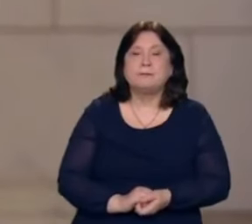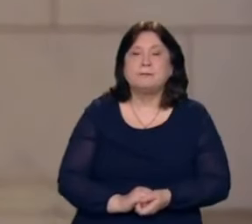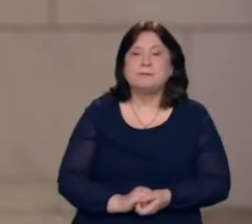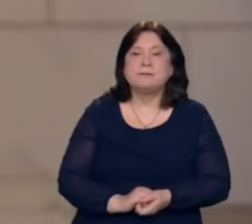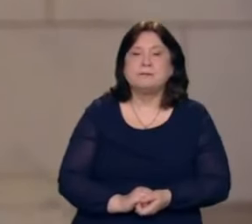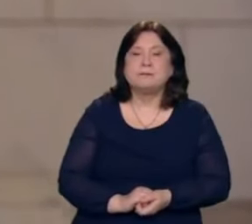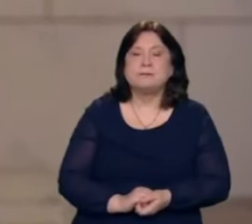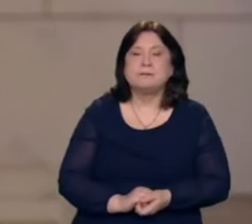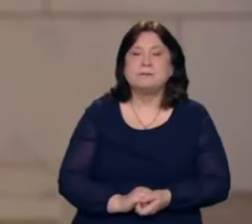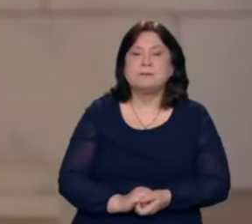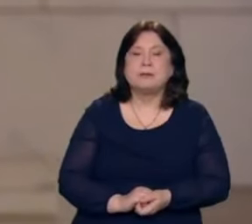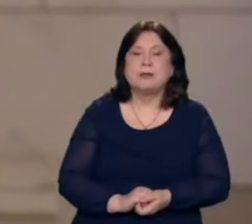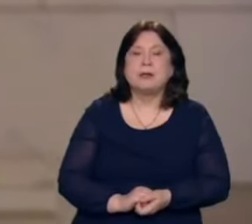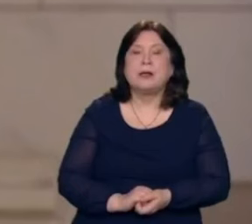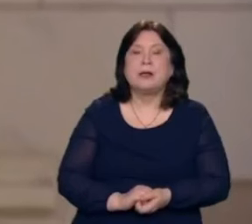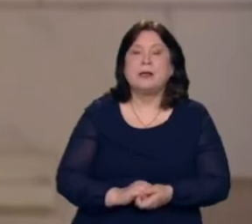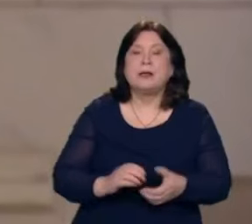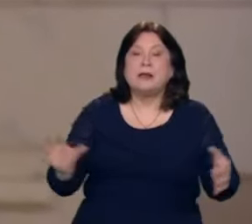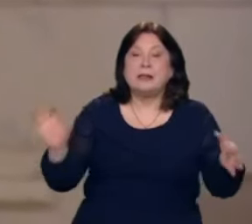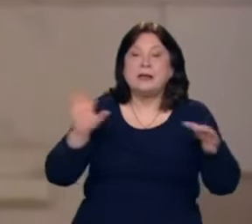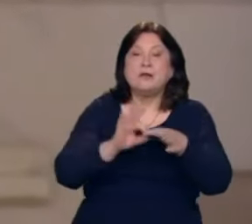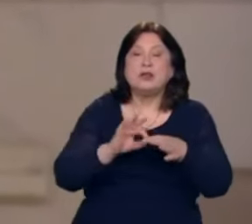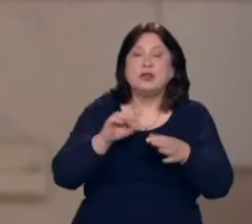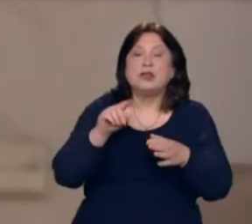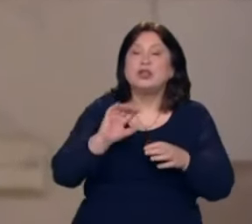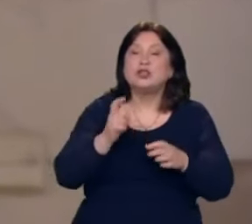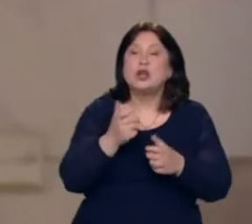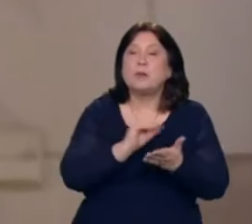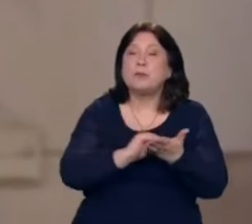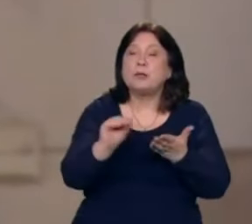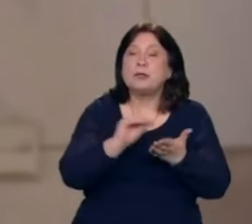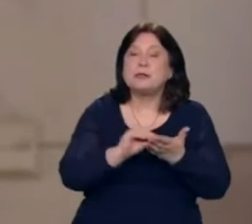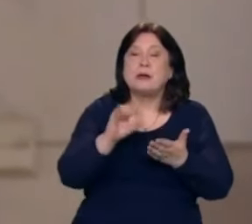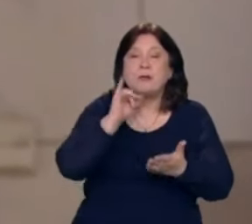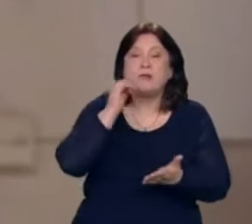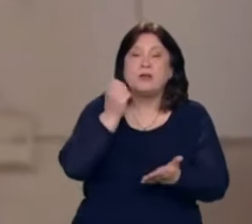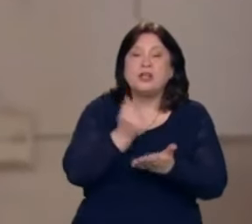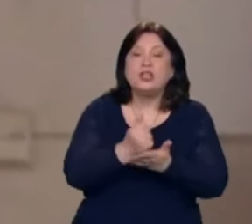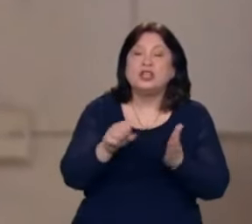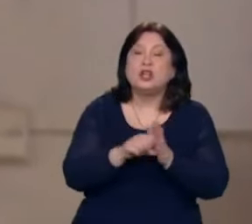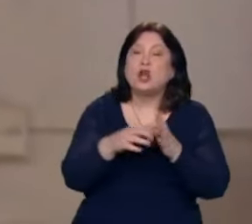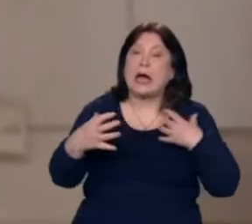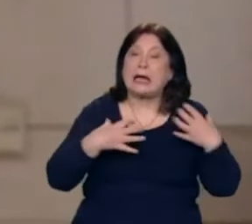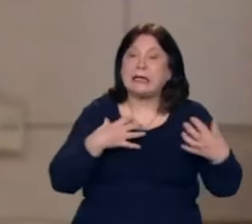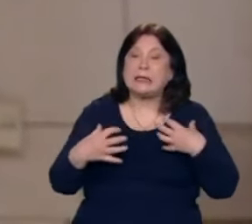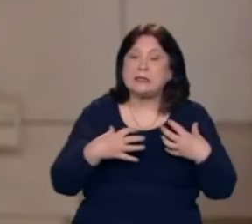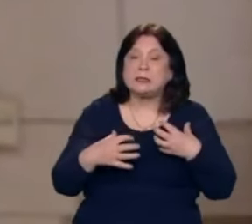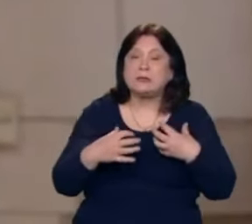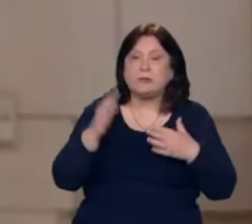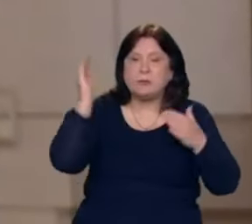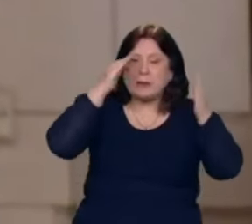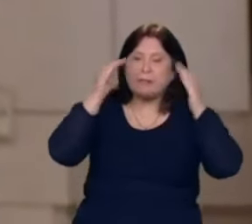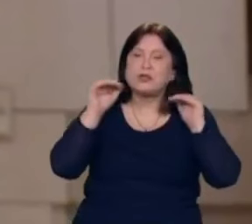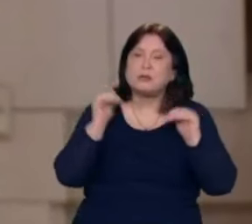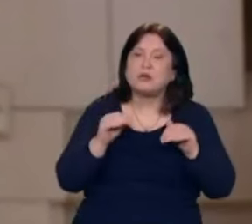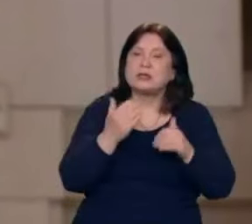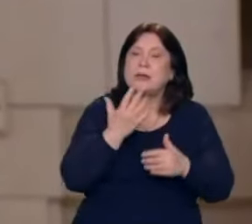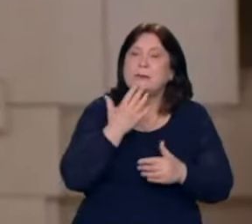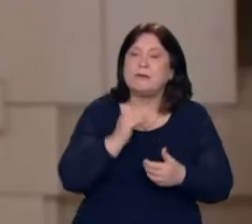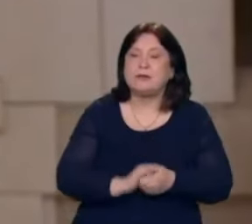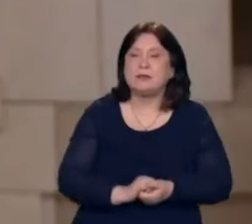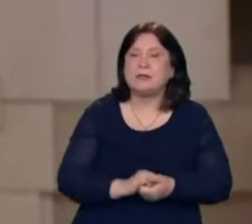ojca nawiązując do tego co pisał w liście do artystów możemy powiedzieć